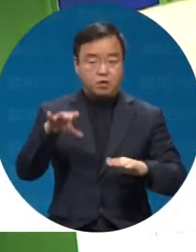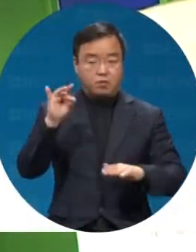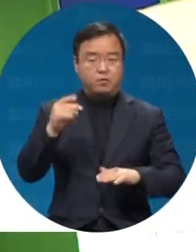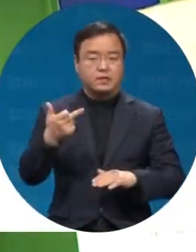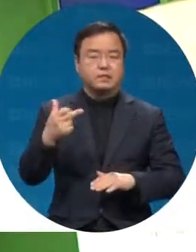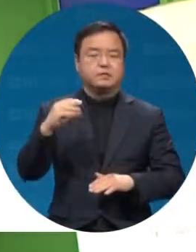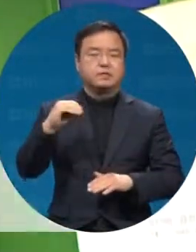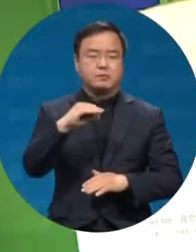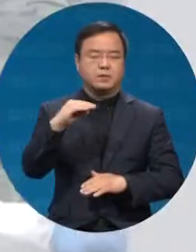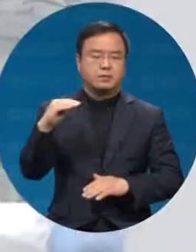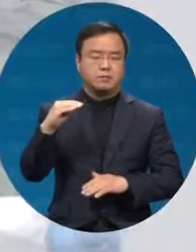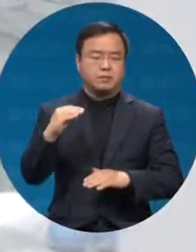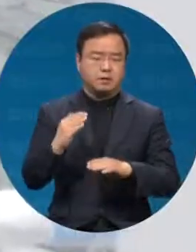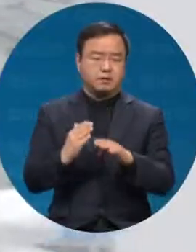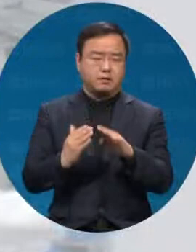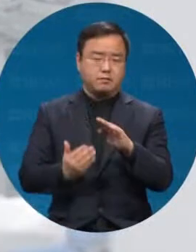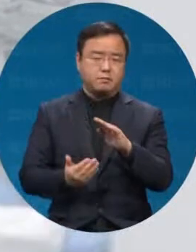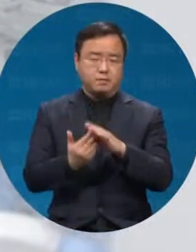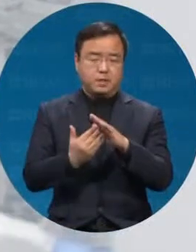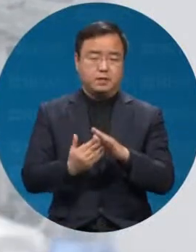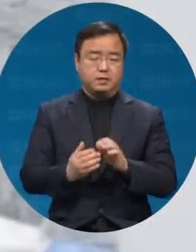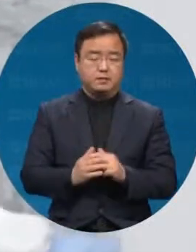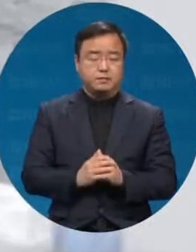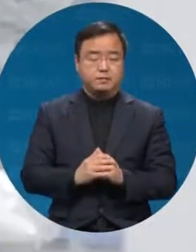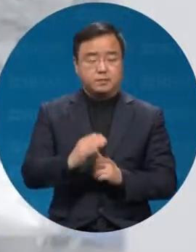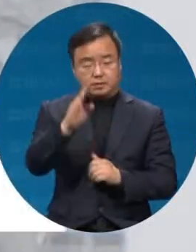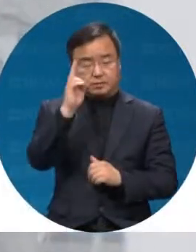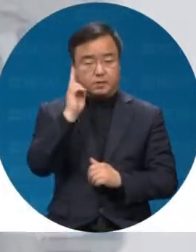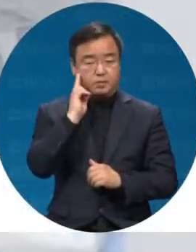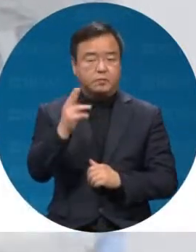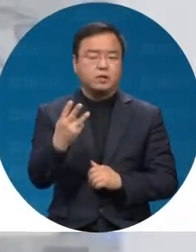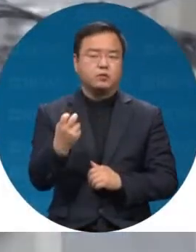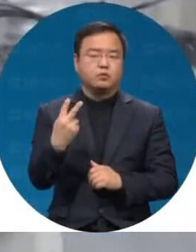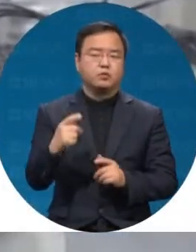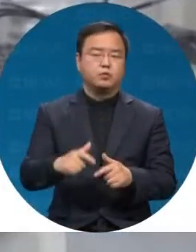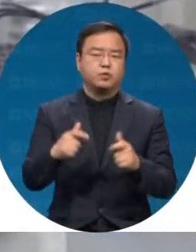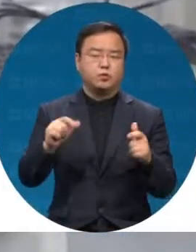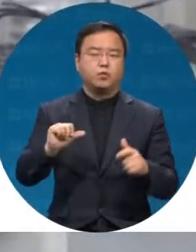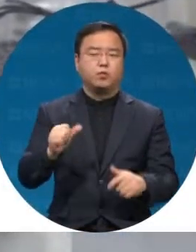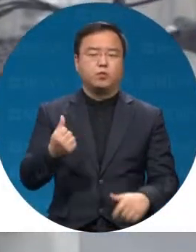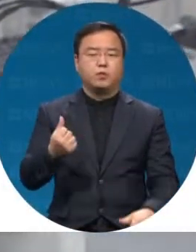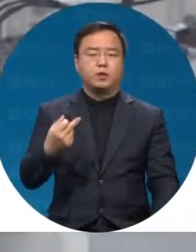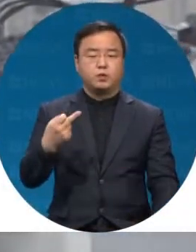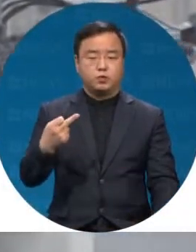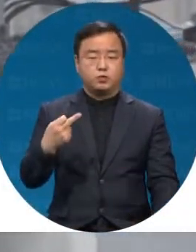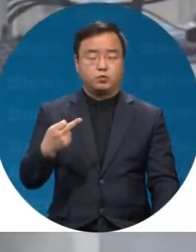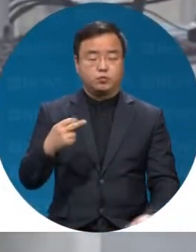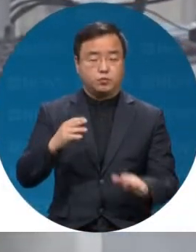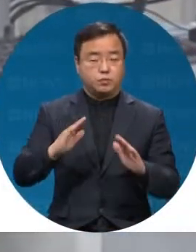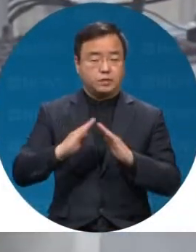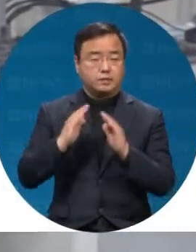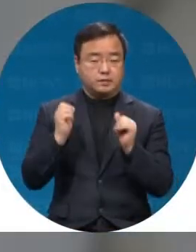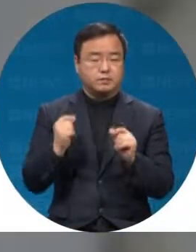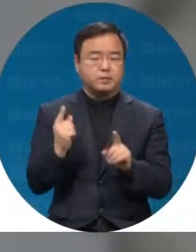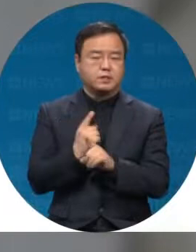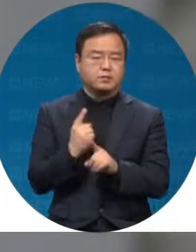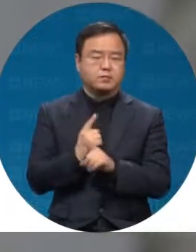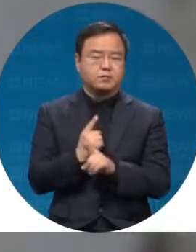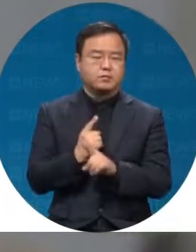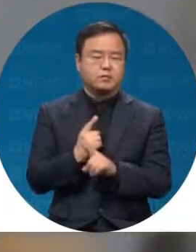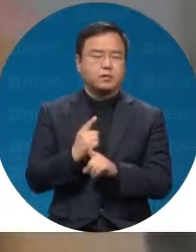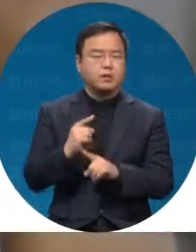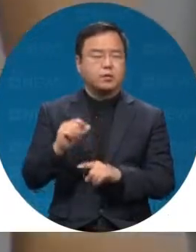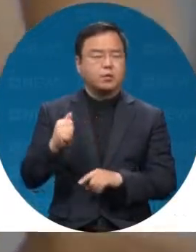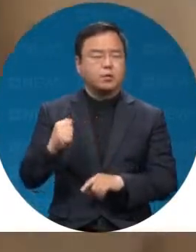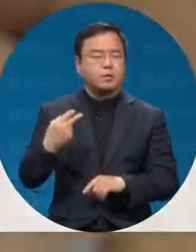명대에 올라섰습니다. 위중증 환자는 32명 증가한 512명으로 재택치료 대상자는 3만 명 늘어 52만